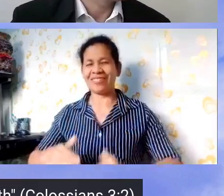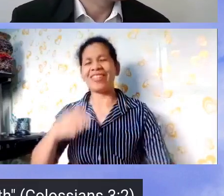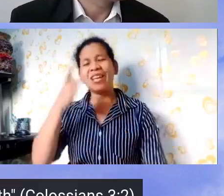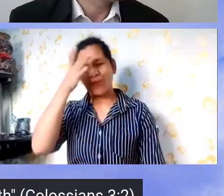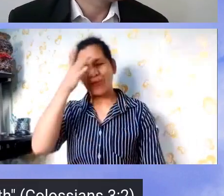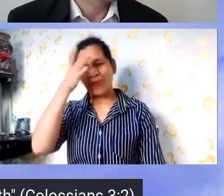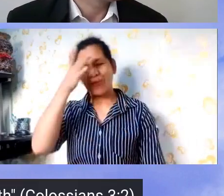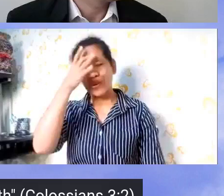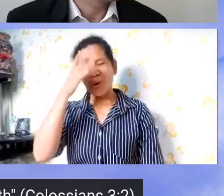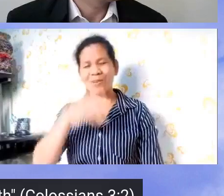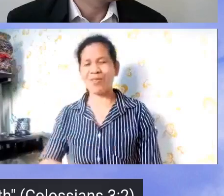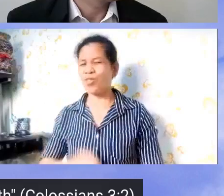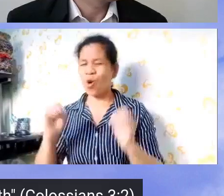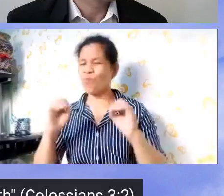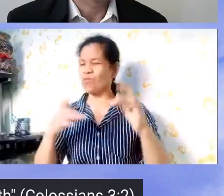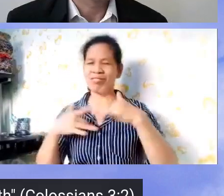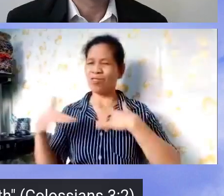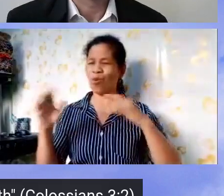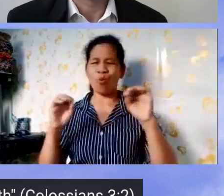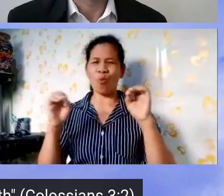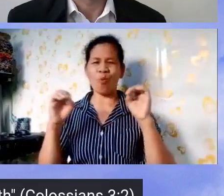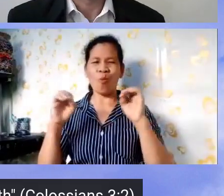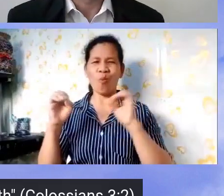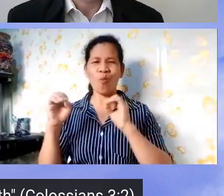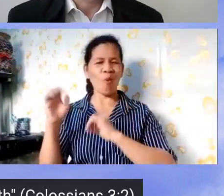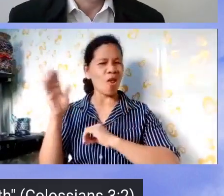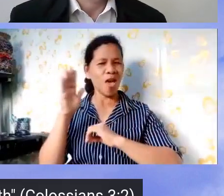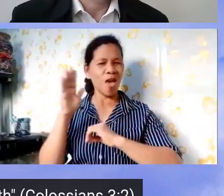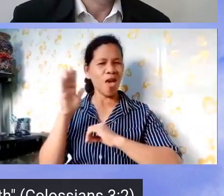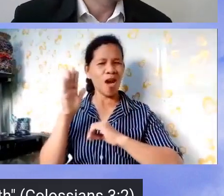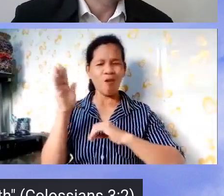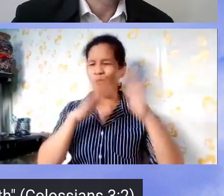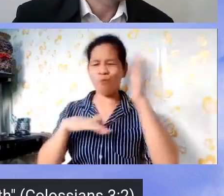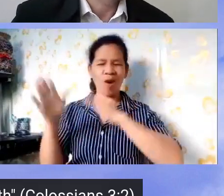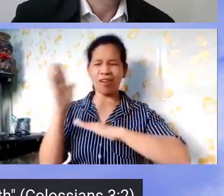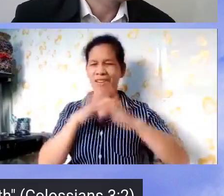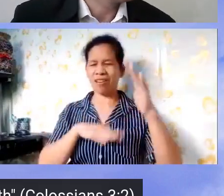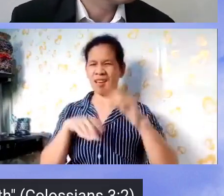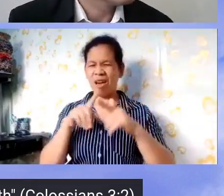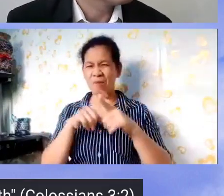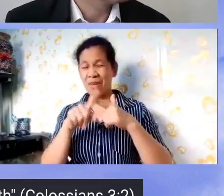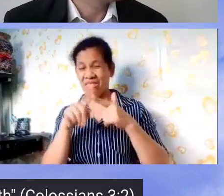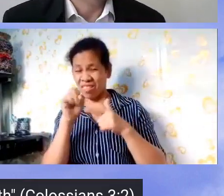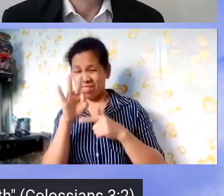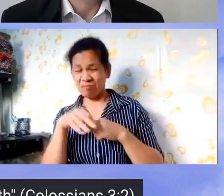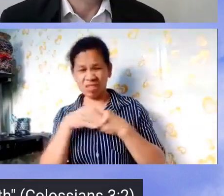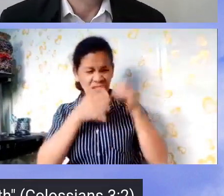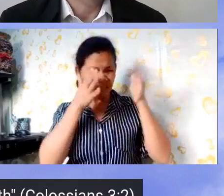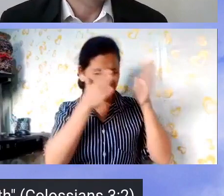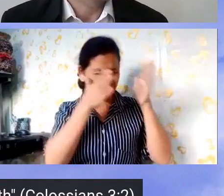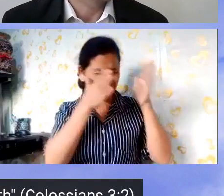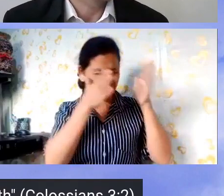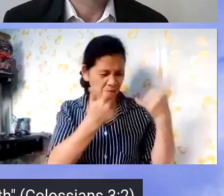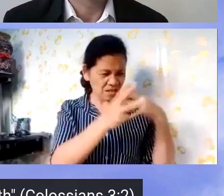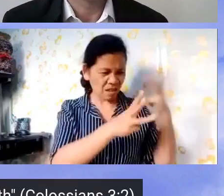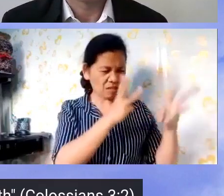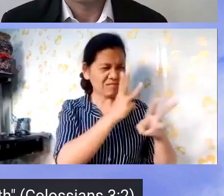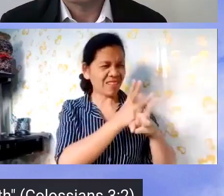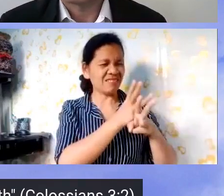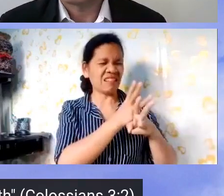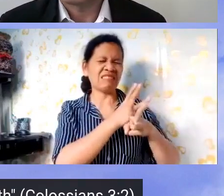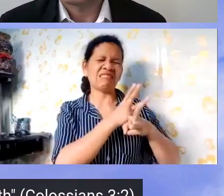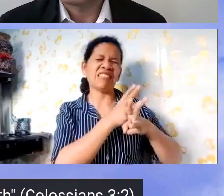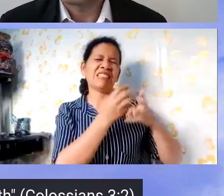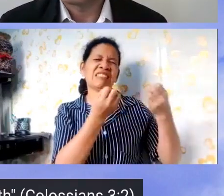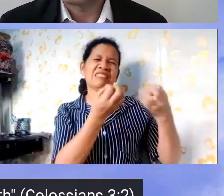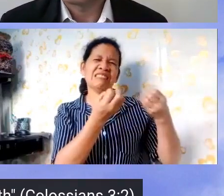So, malalayo tayo sa kabalisahan. Ay, pagka nakatuon palagi ito yung ating mga kaisipan dito sa sanglibutan ito,